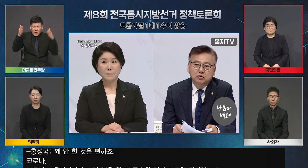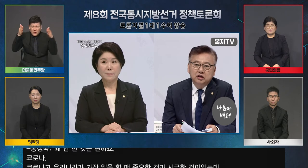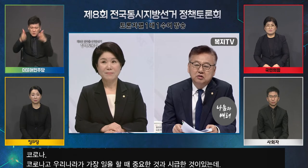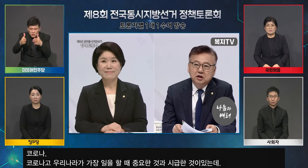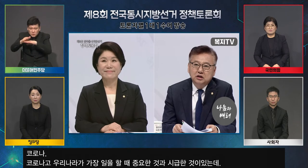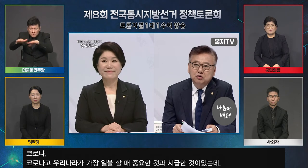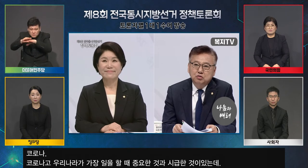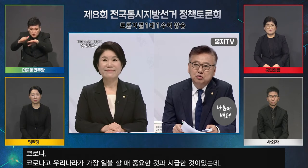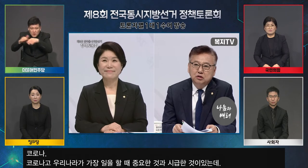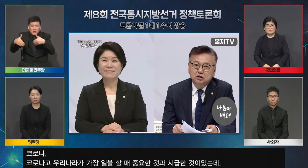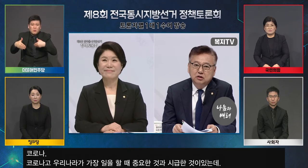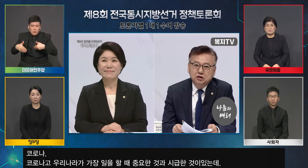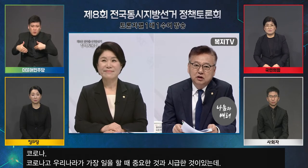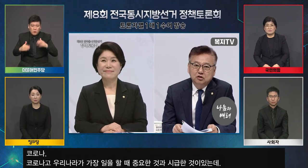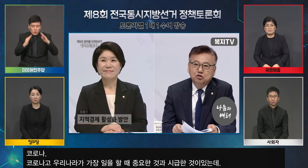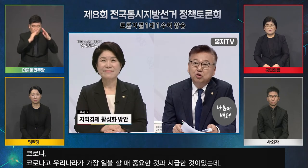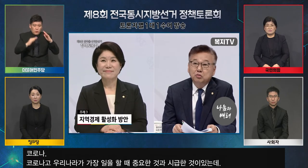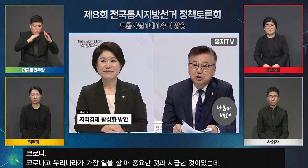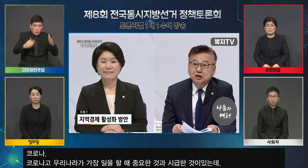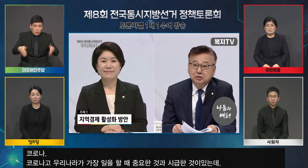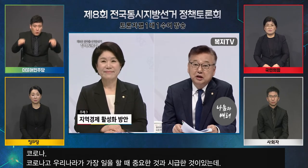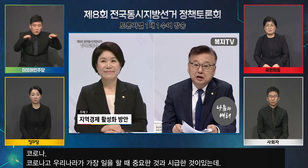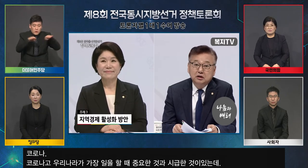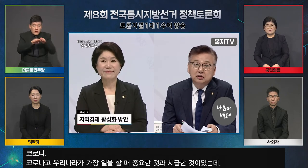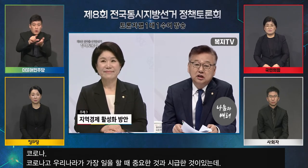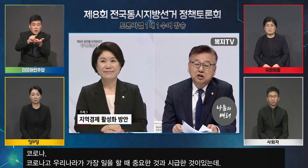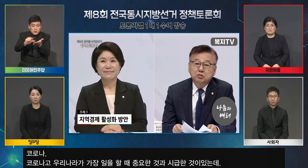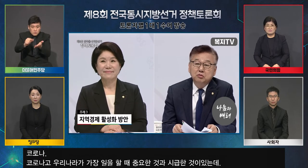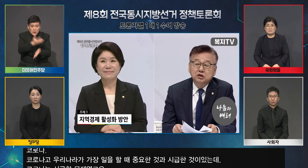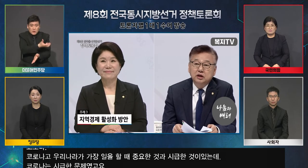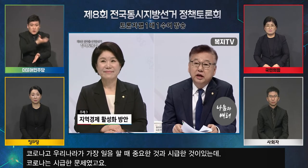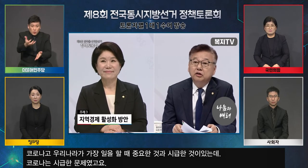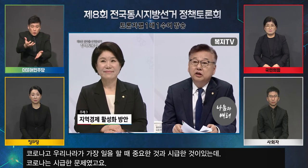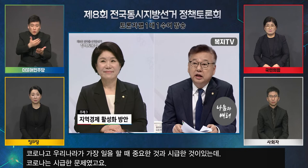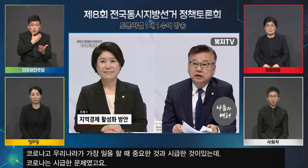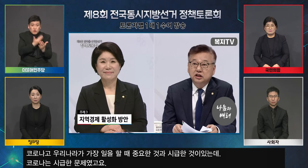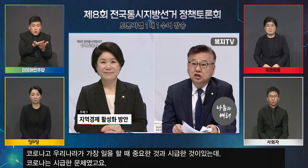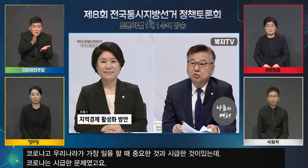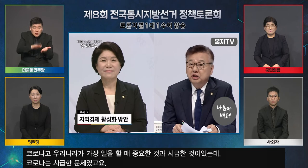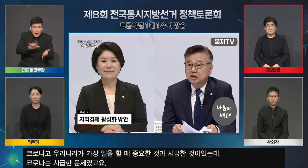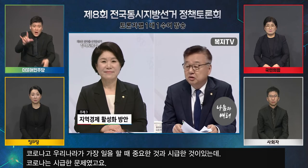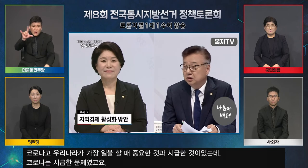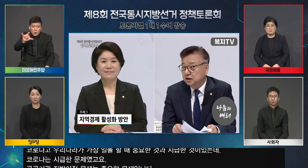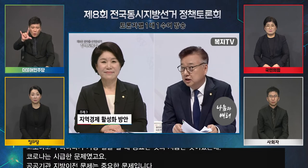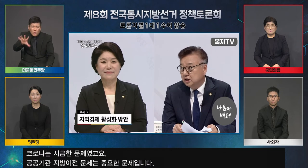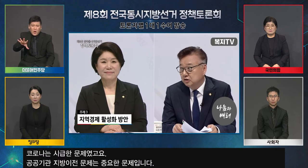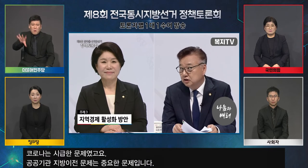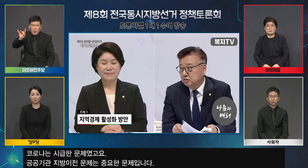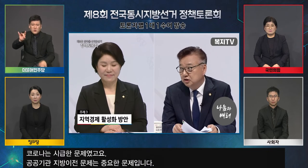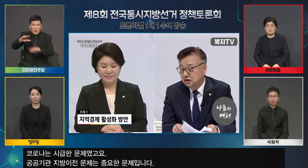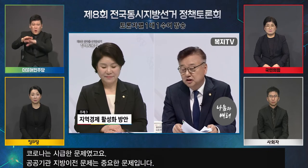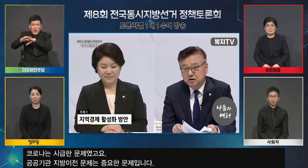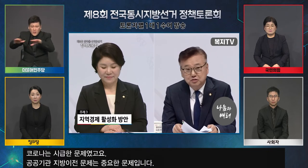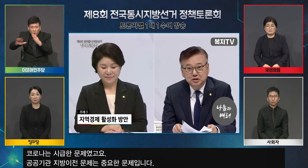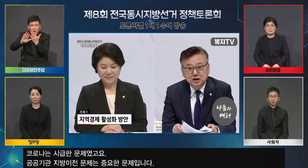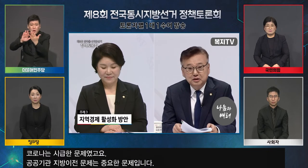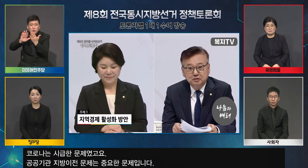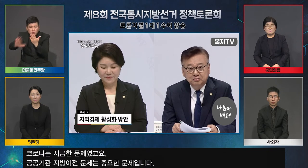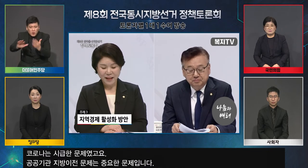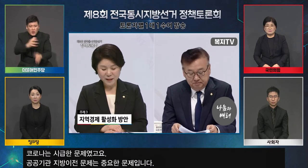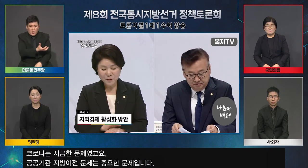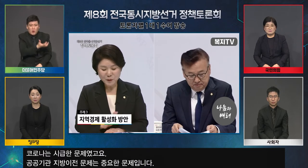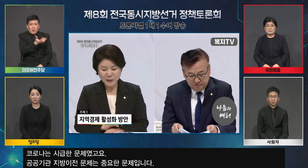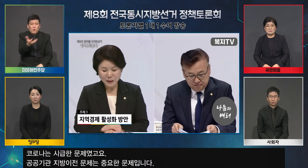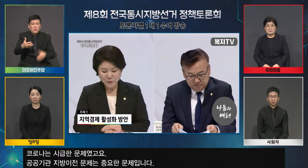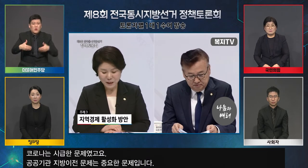공공기관 지방 이전 부분들은 중요한 문제입니다. 그런데 시급한 문제가 해결이 되는 시점이기 때문에 제가 이런 질문을 드리는 겁니다.